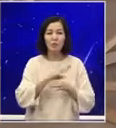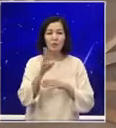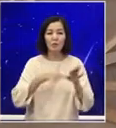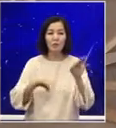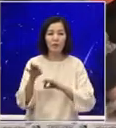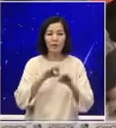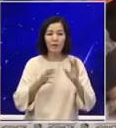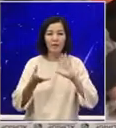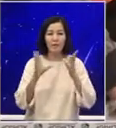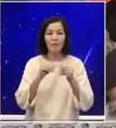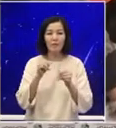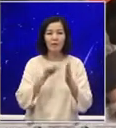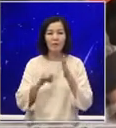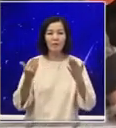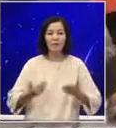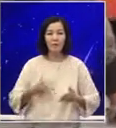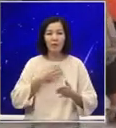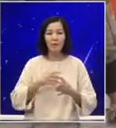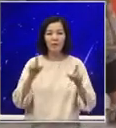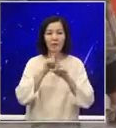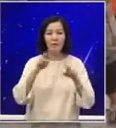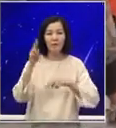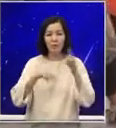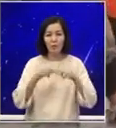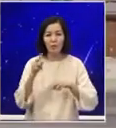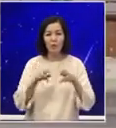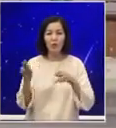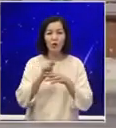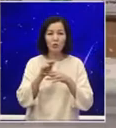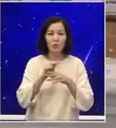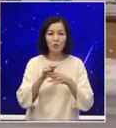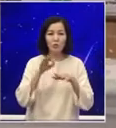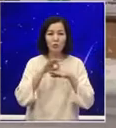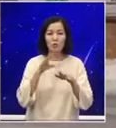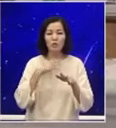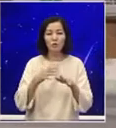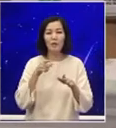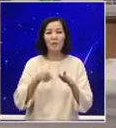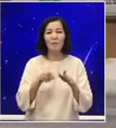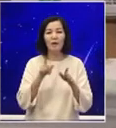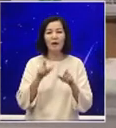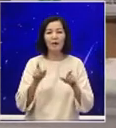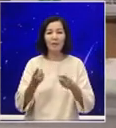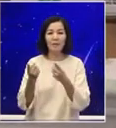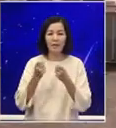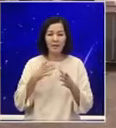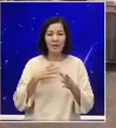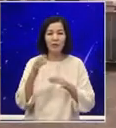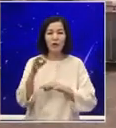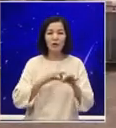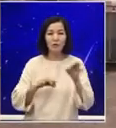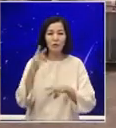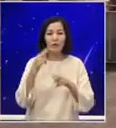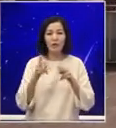картасы бағдарламасымен 60 әлеуметтік маңызы бар нысанның құрылысы мен жөндеу жұмыстары жүргізілуде. Мыңнан аса адам тартылған. Жоба біткеннен